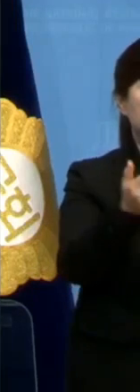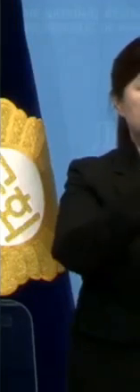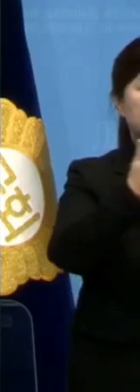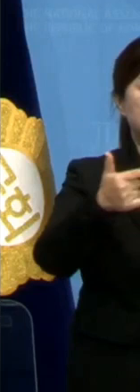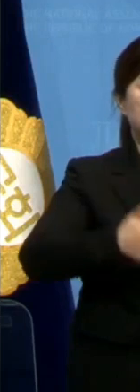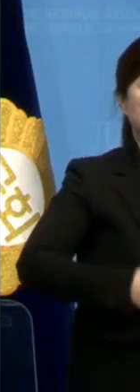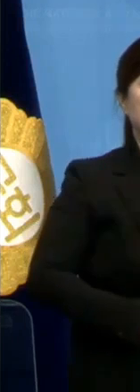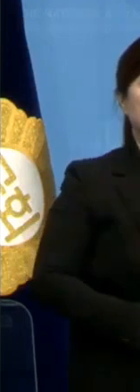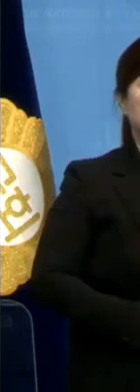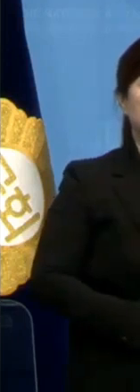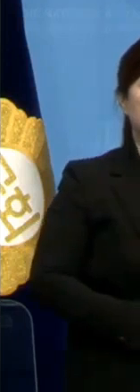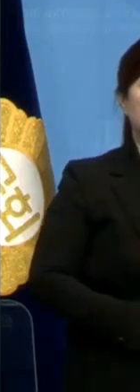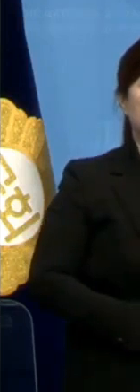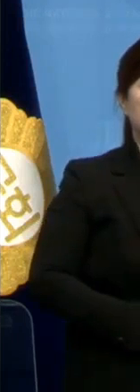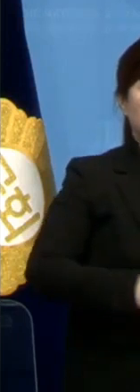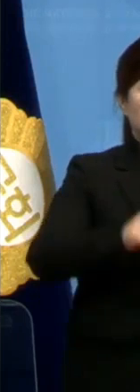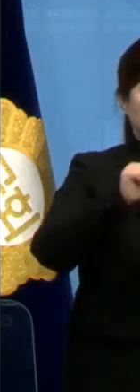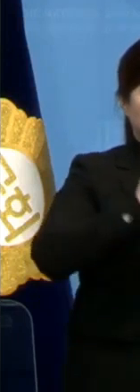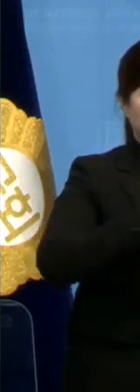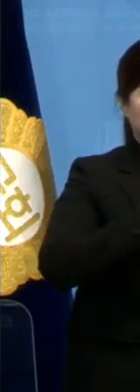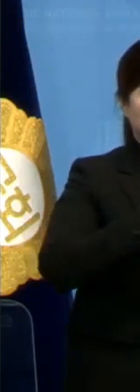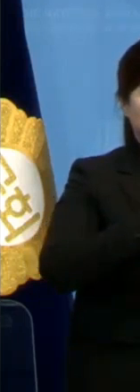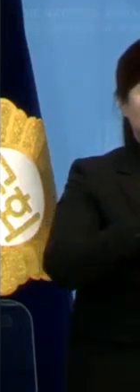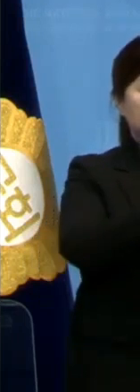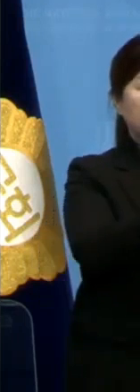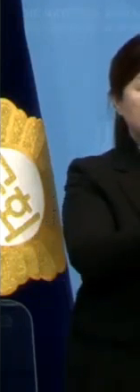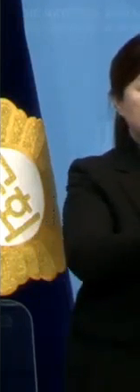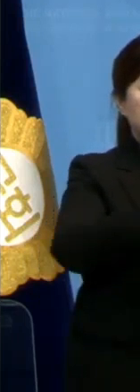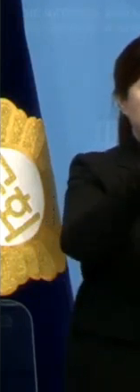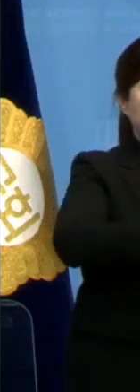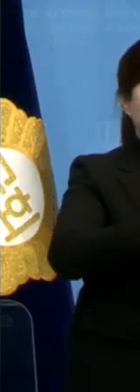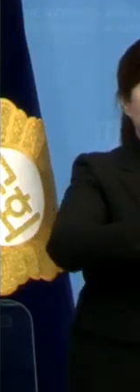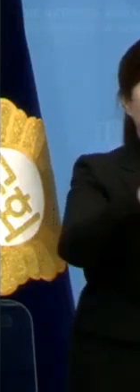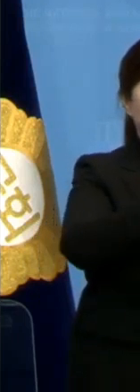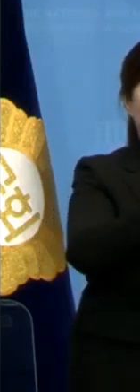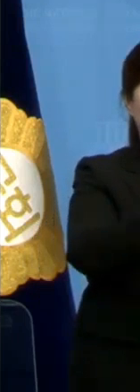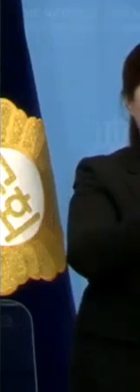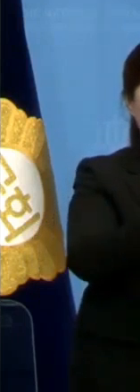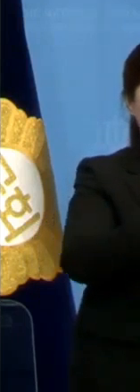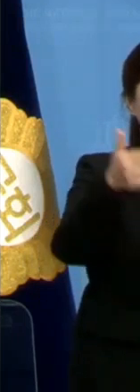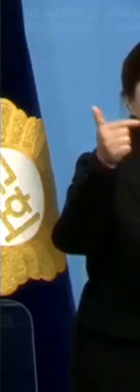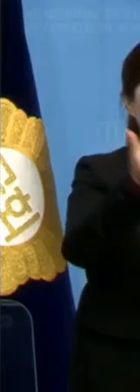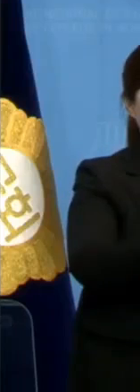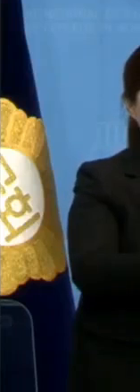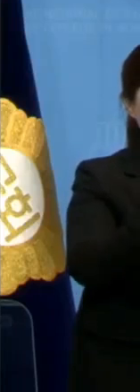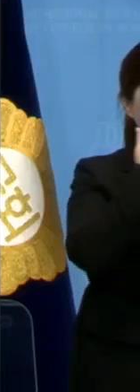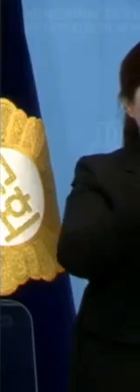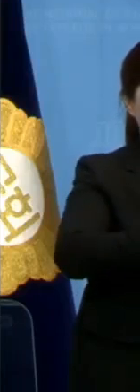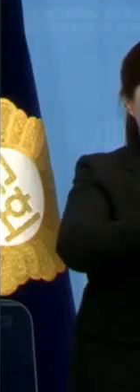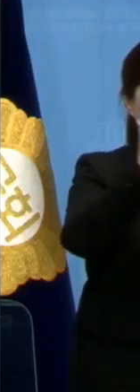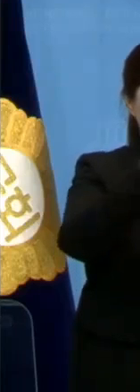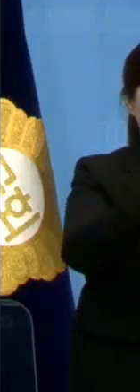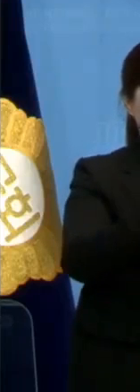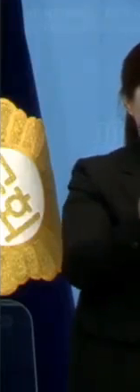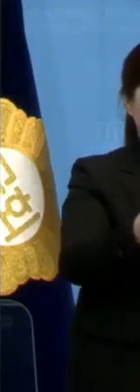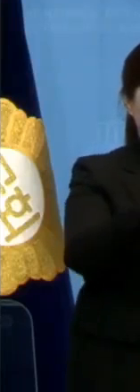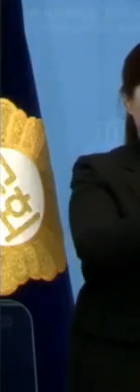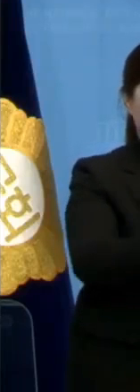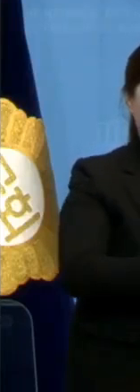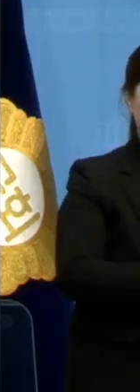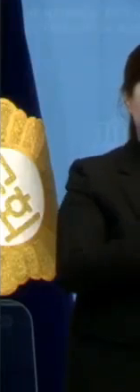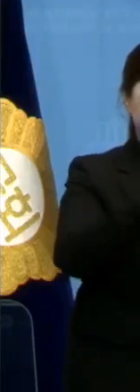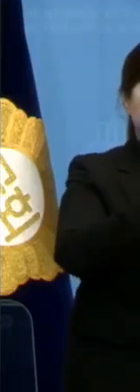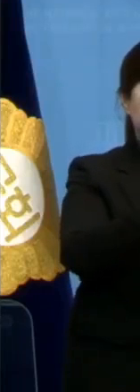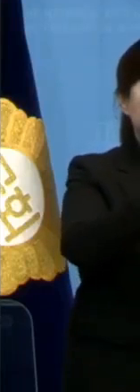있습니다. 군복무로 대신하던 공중보건의사도 매년 줄어 서울시 보건소는 기관당 한두 명씩 의사가 부족한